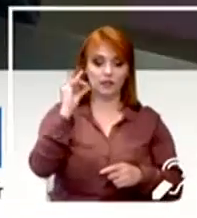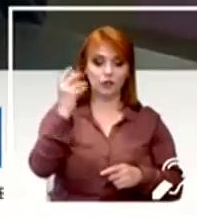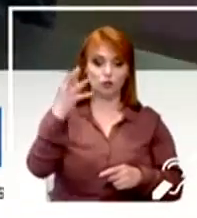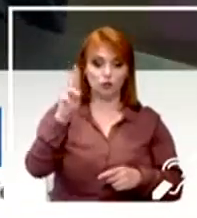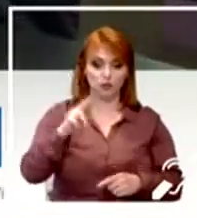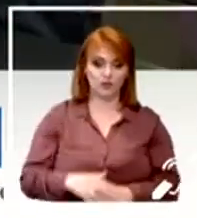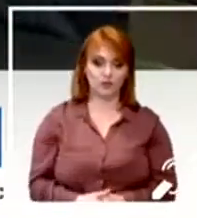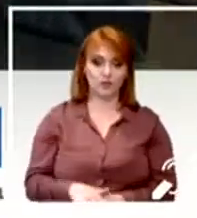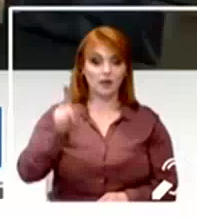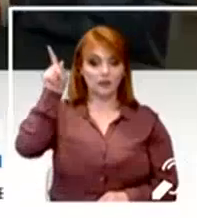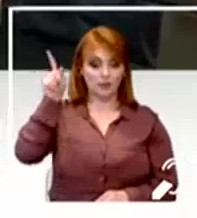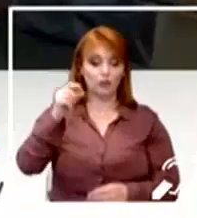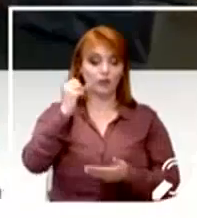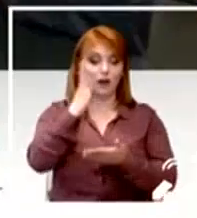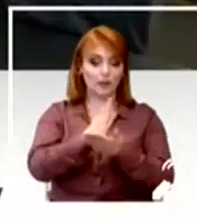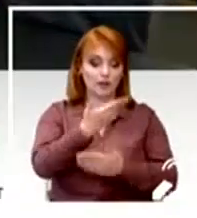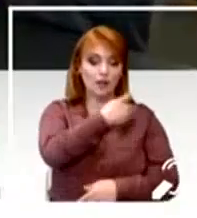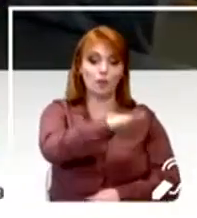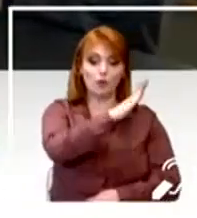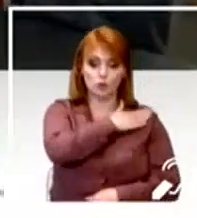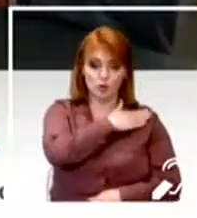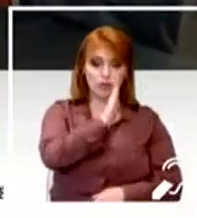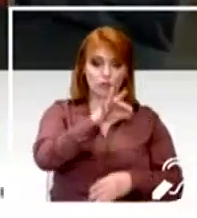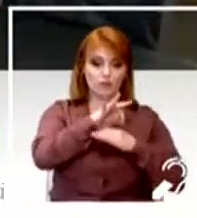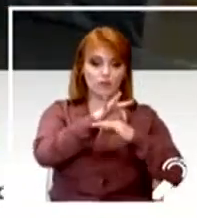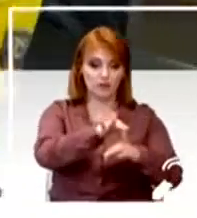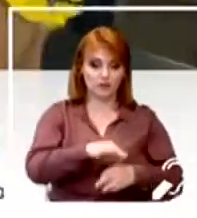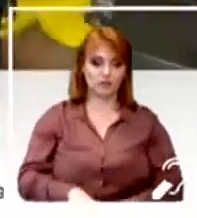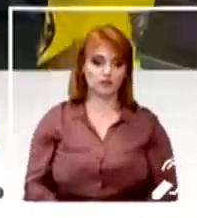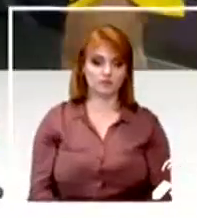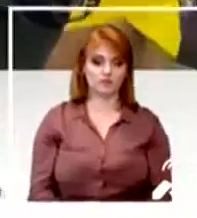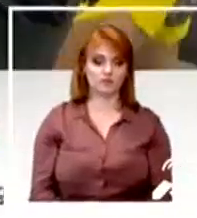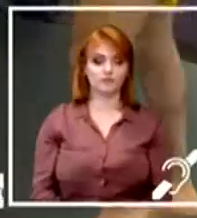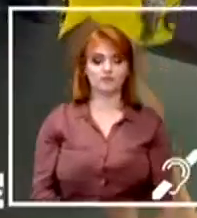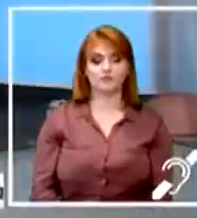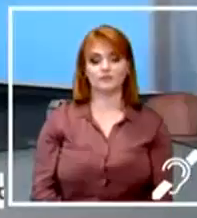Stadionul Național din Varșovia, care are o capacitate de aproape 60.000 de spectatori.